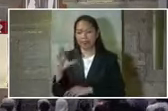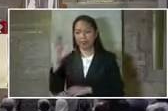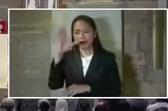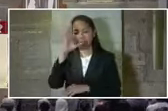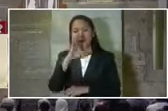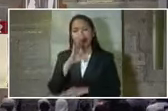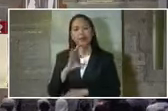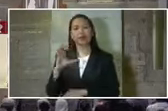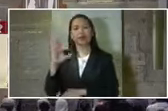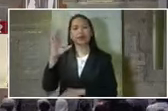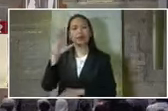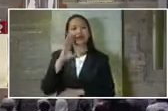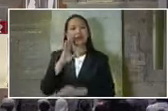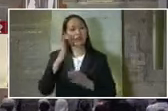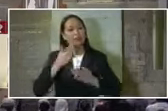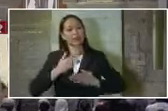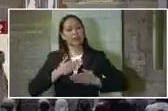hanapin ang